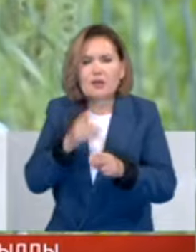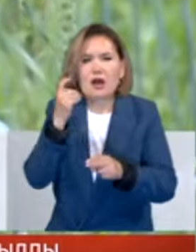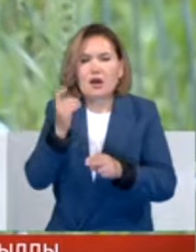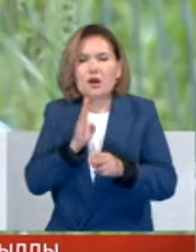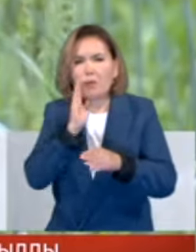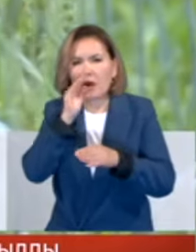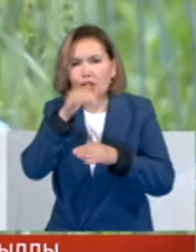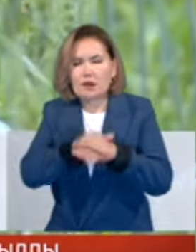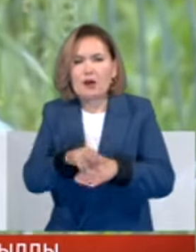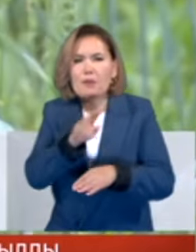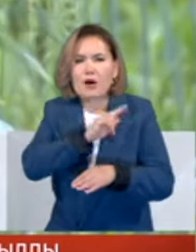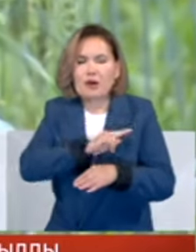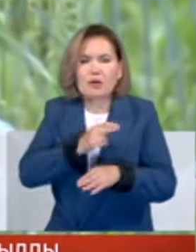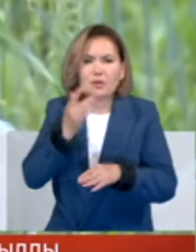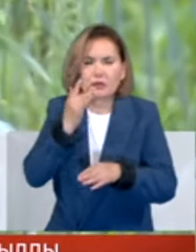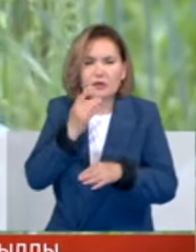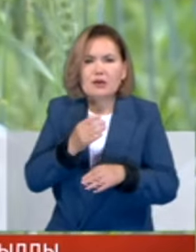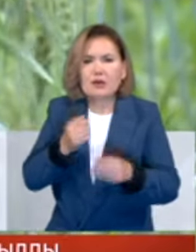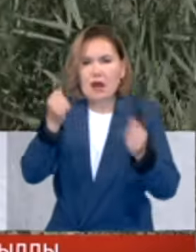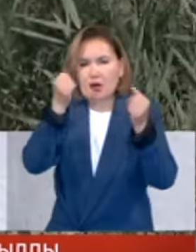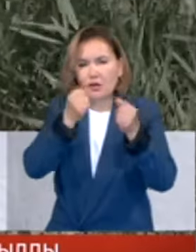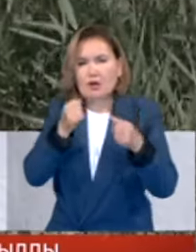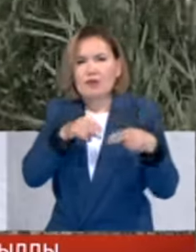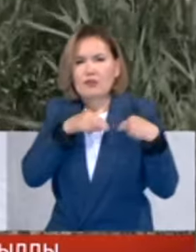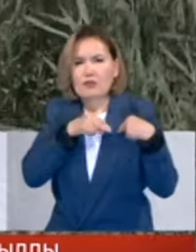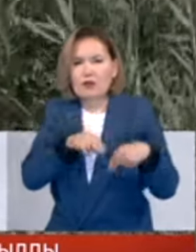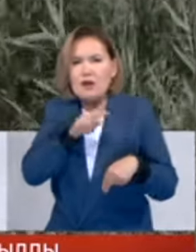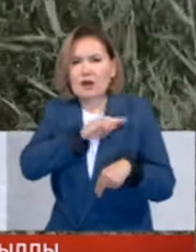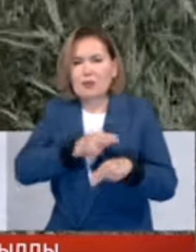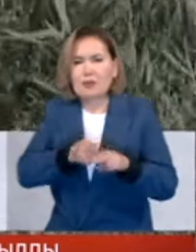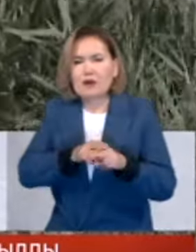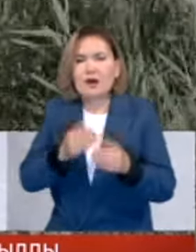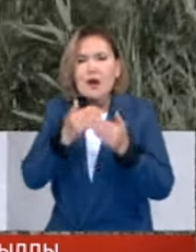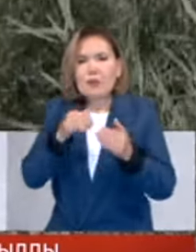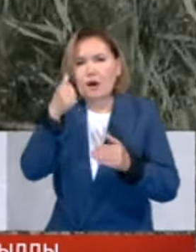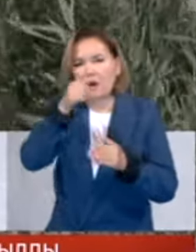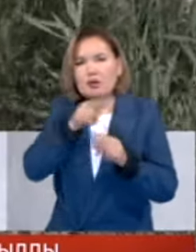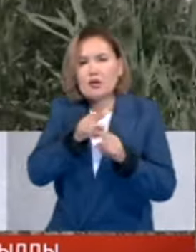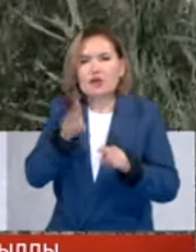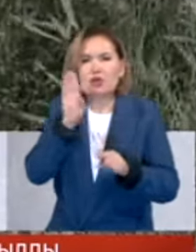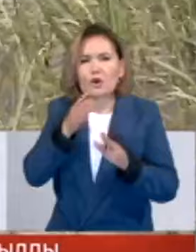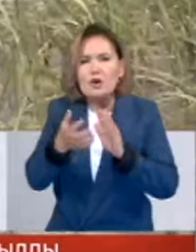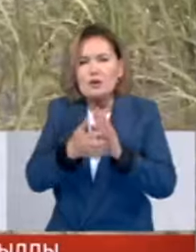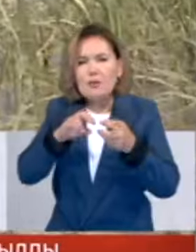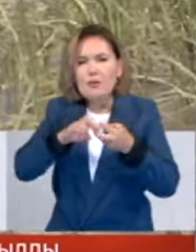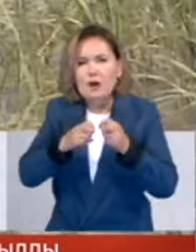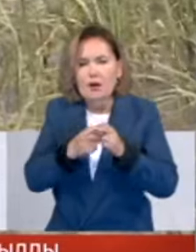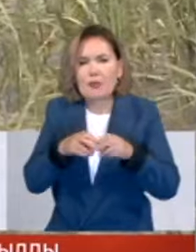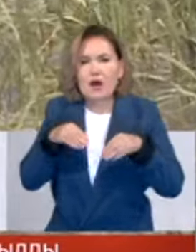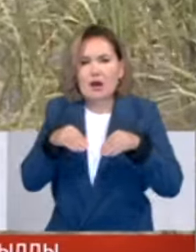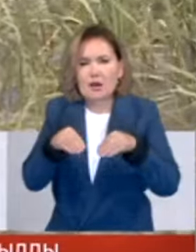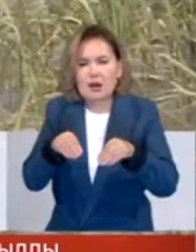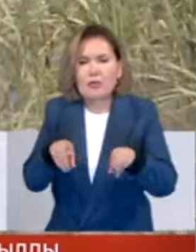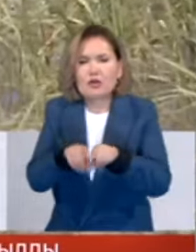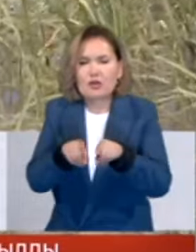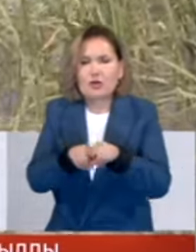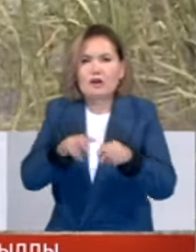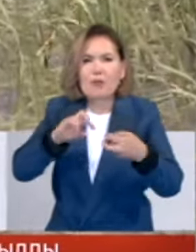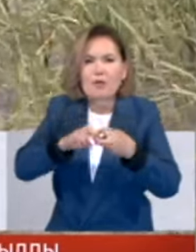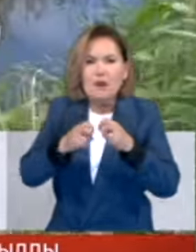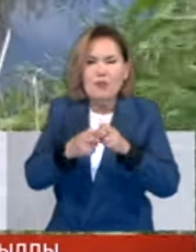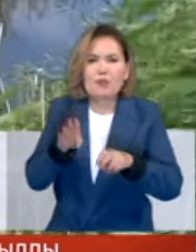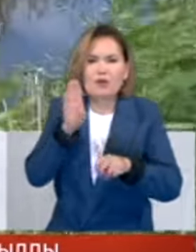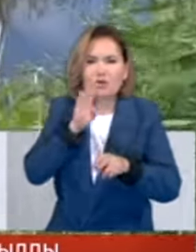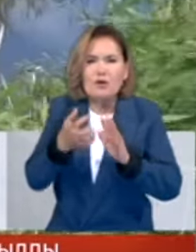таңның атысы, күннің батысы бейнеттің бел ортасында жүреді. Соңғы жылдары аймақта су тапшылығы болып, егінге аяқ су жеткізу мәселеге